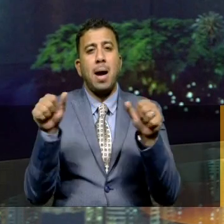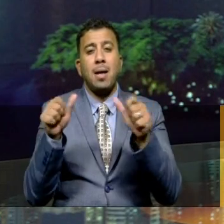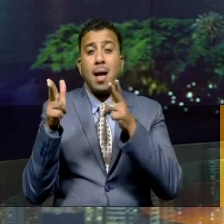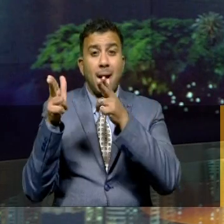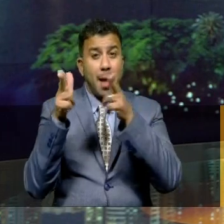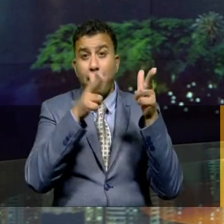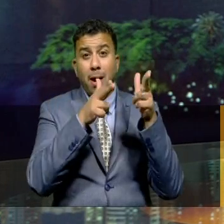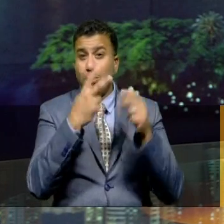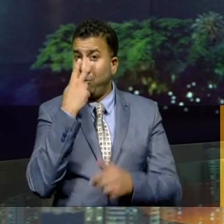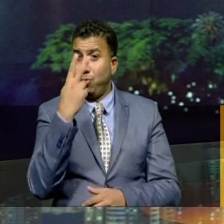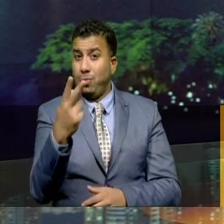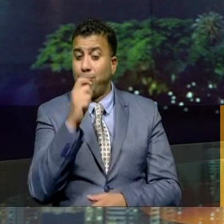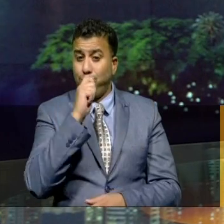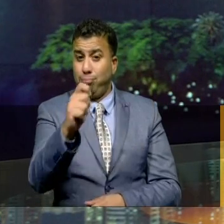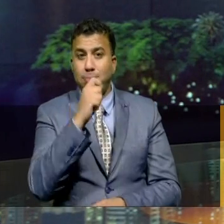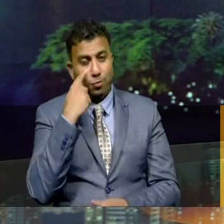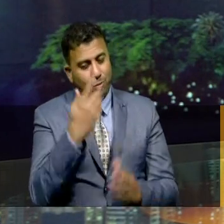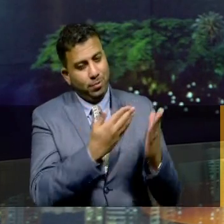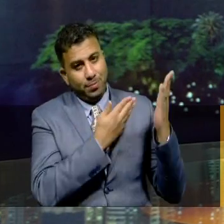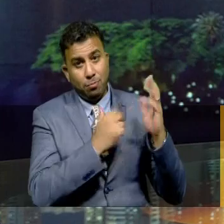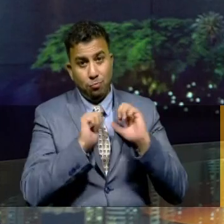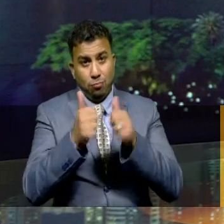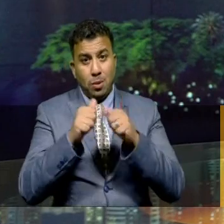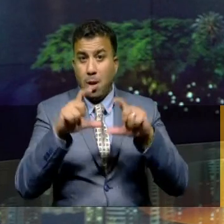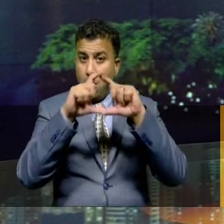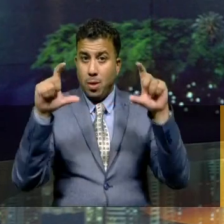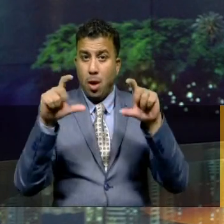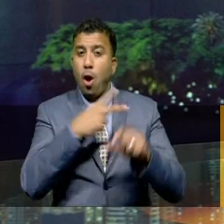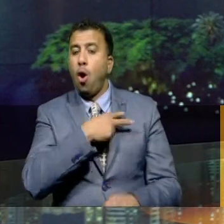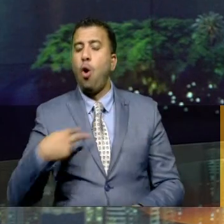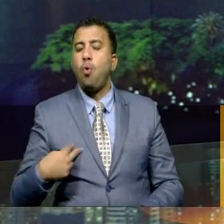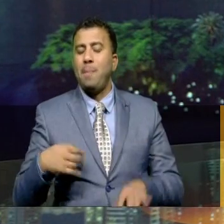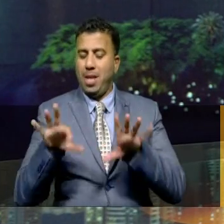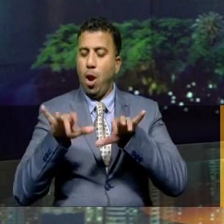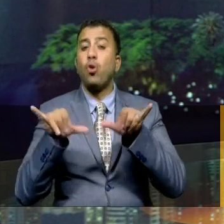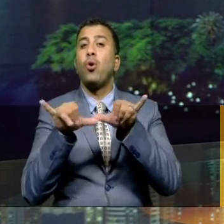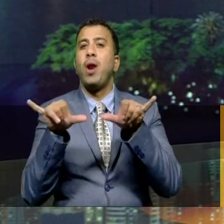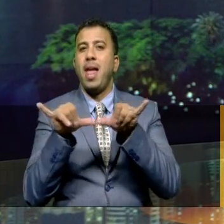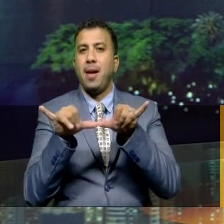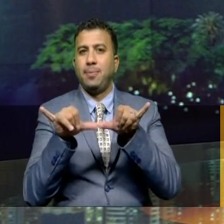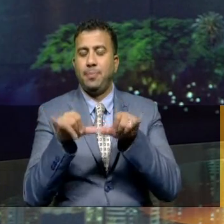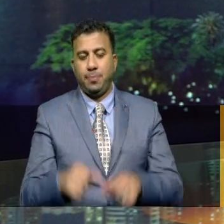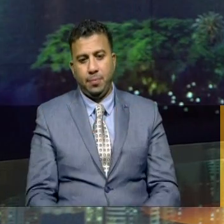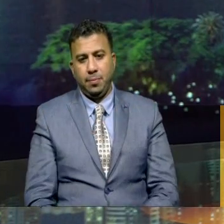كاميرا أخبار الدار تواجدت ورصدت لنا هذه المشاركات تحت مظلة دائرة الحكومة الإلكترونية.